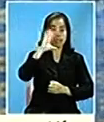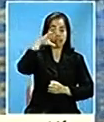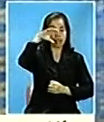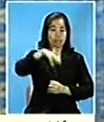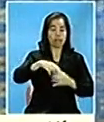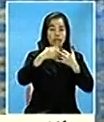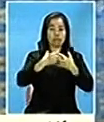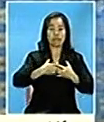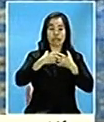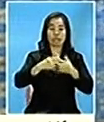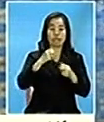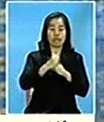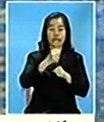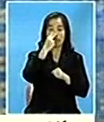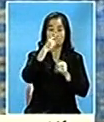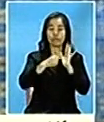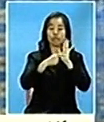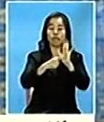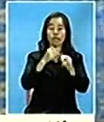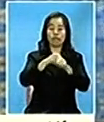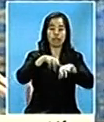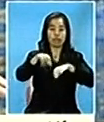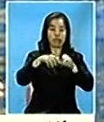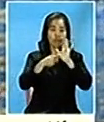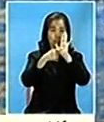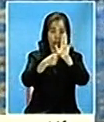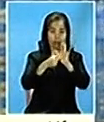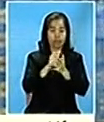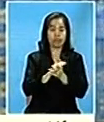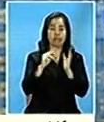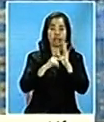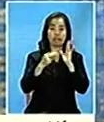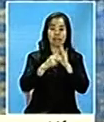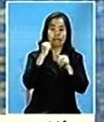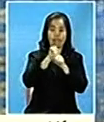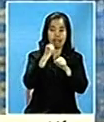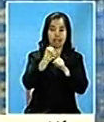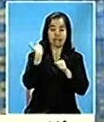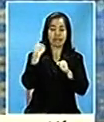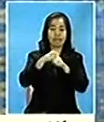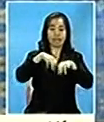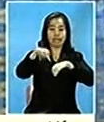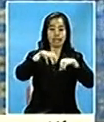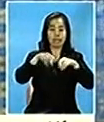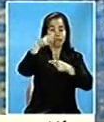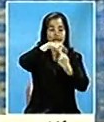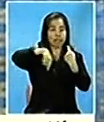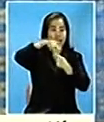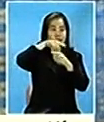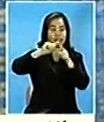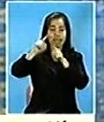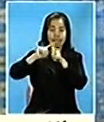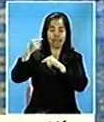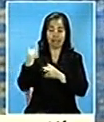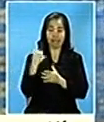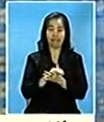ายให้ระงับการดำเนินการแปลว่าศาลปกครองเข้ามาดูแลสิ่งแวดล้อมแล้วเ